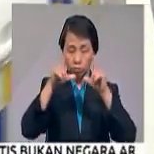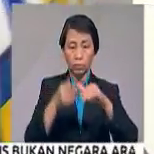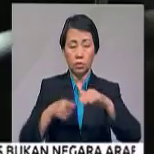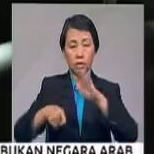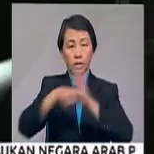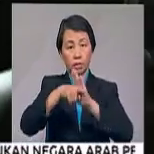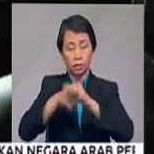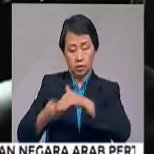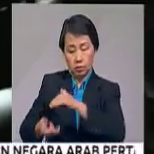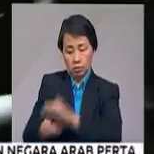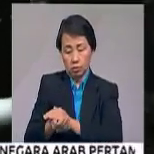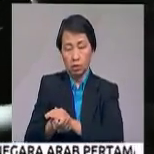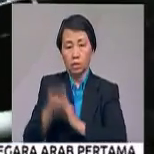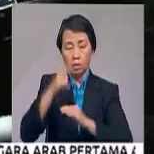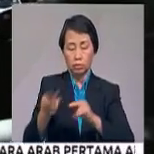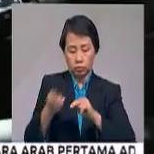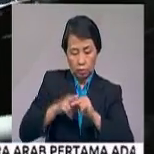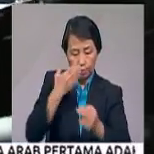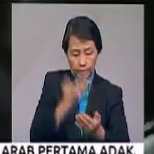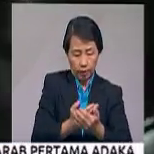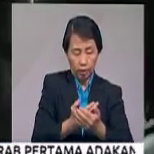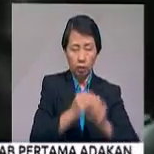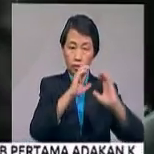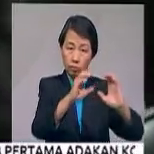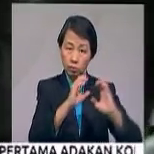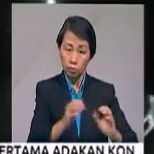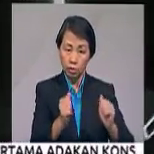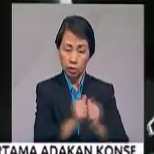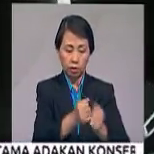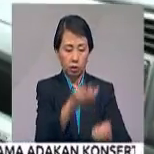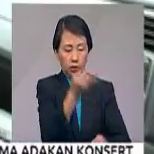Rasuah Nasional bagi menambah baik prosedur serta